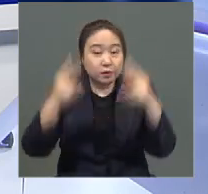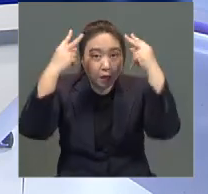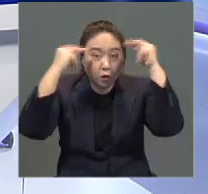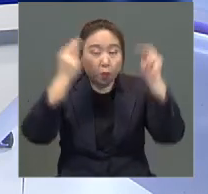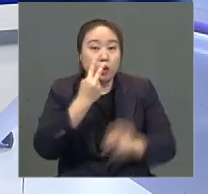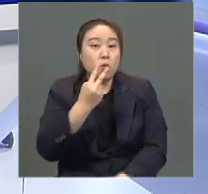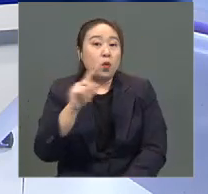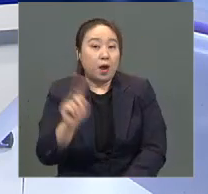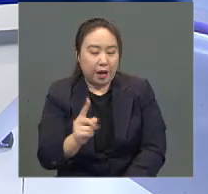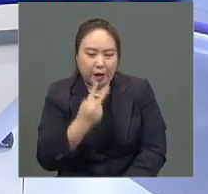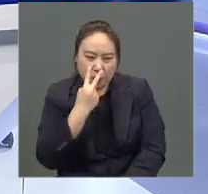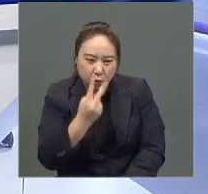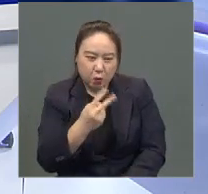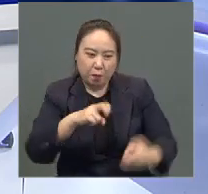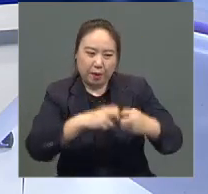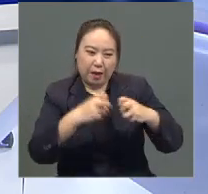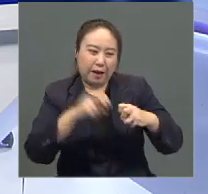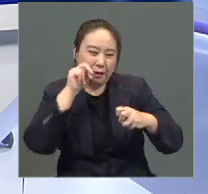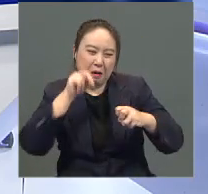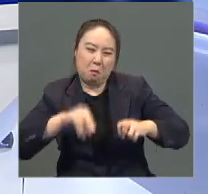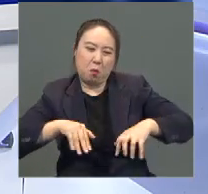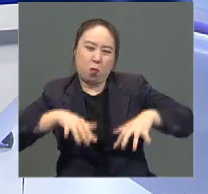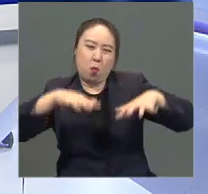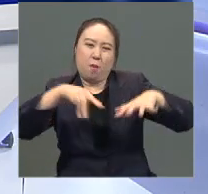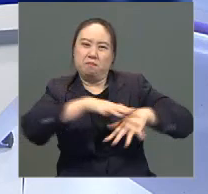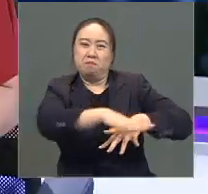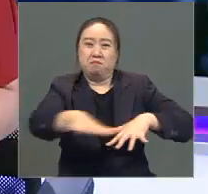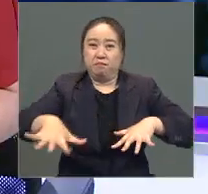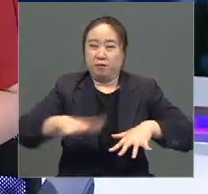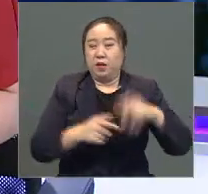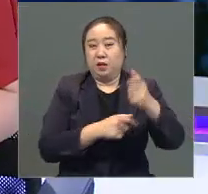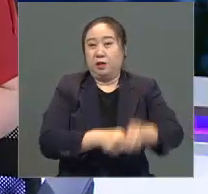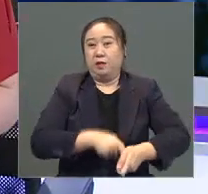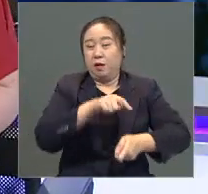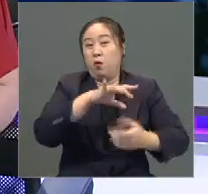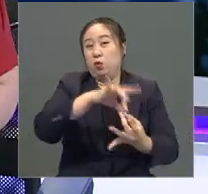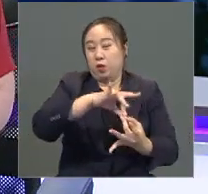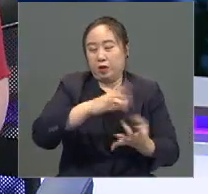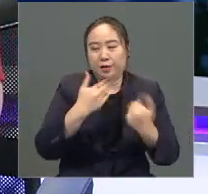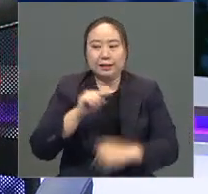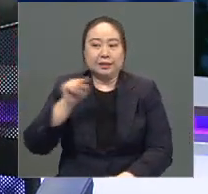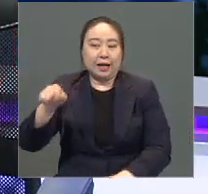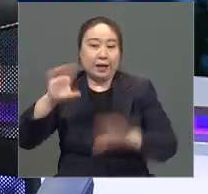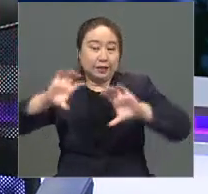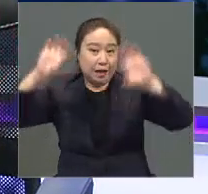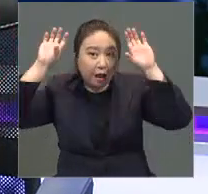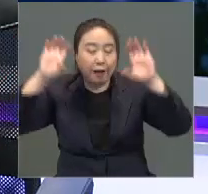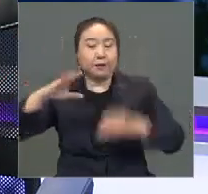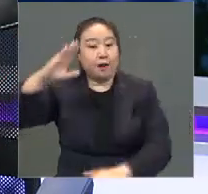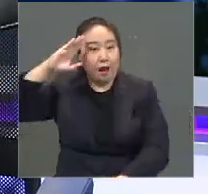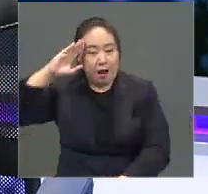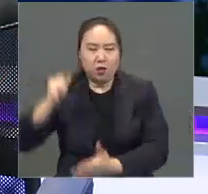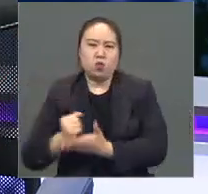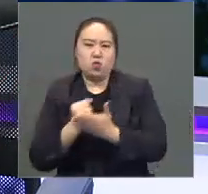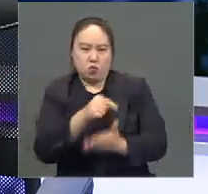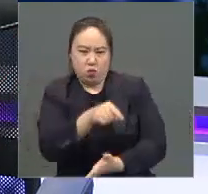จสอบพื้นที่ที่ได้รับความเสียหายจากอุทกภัยที่สุโขทัยด้วยท่านได้สั่งการให้ส่วนราชการแล้วก็กองทัพค่ะเข้าไปช่วยเหลือทำการปรับ